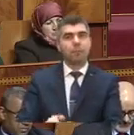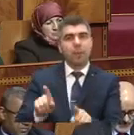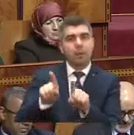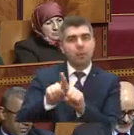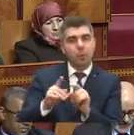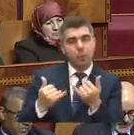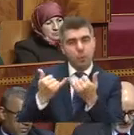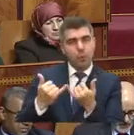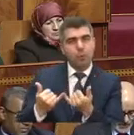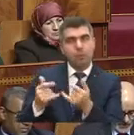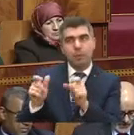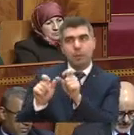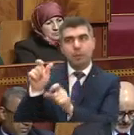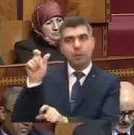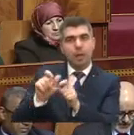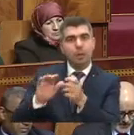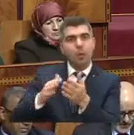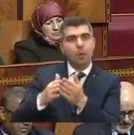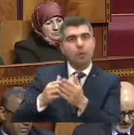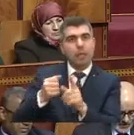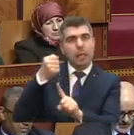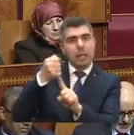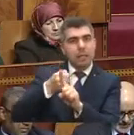شرائحهم يطالبونك